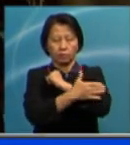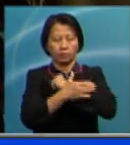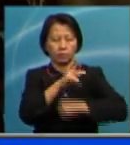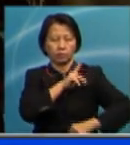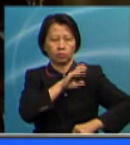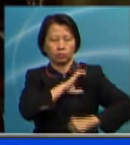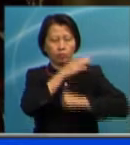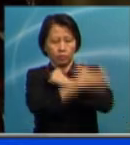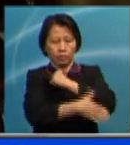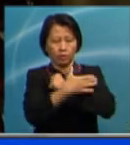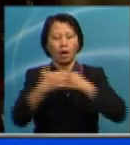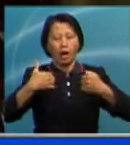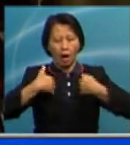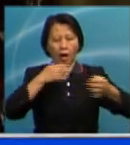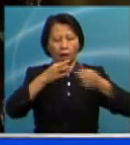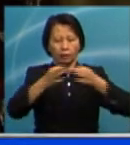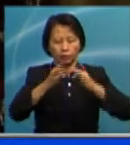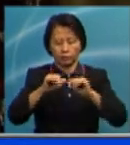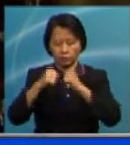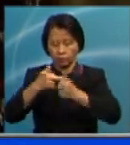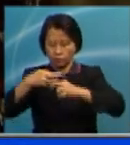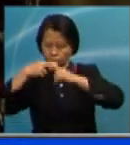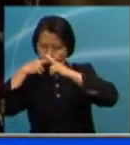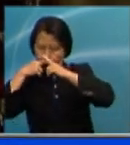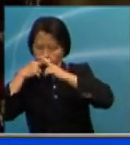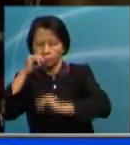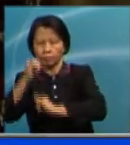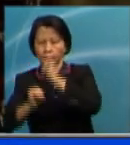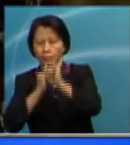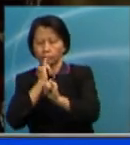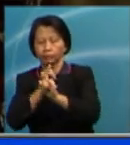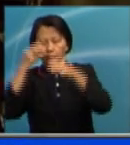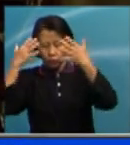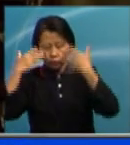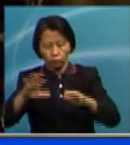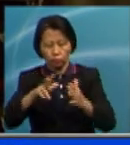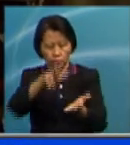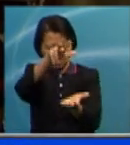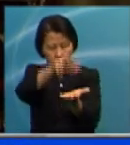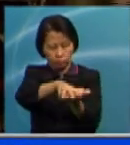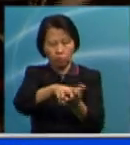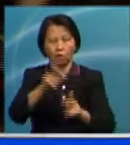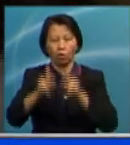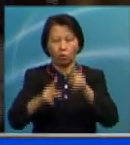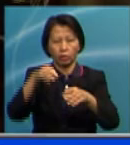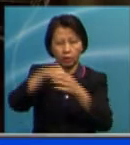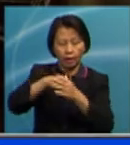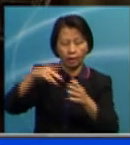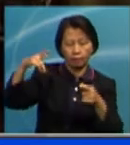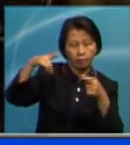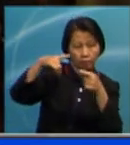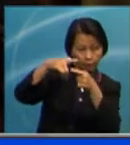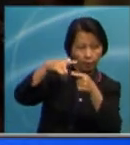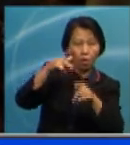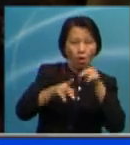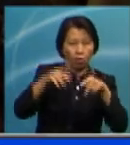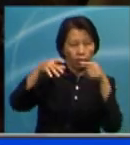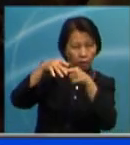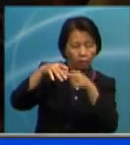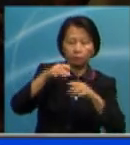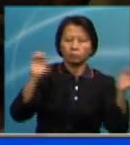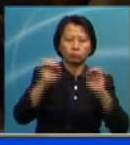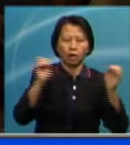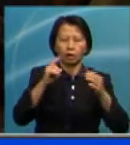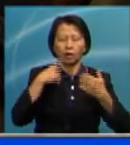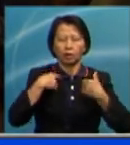Abu Bakar juga ada menjelaskan agensi perisikan antara bangsa sudah pun mengesahkan penumpang MH370 tidak